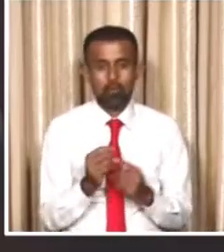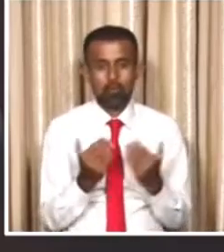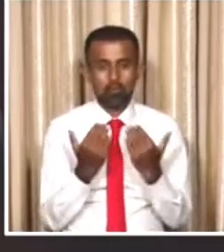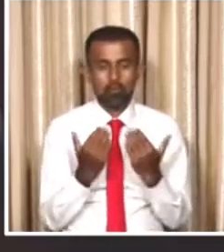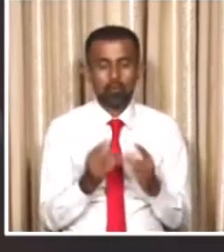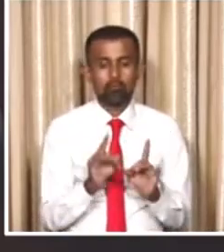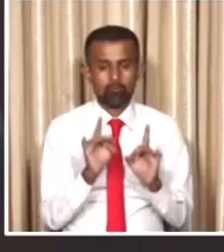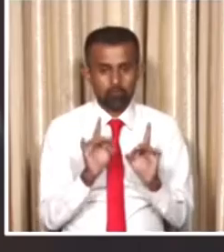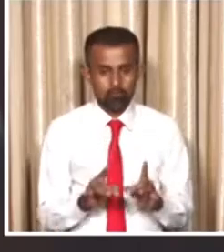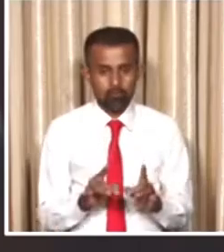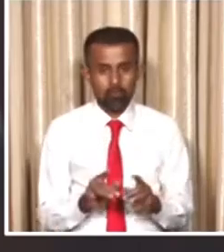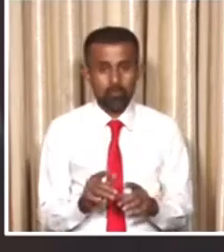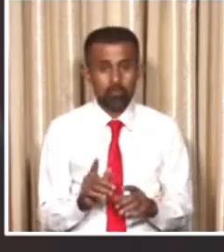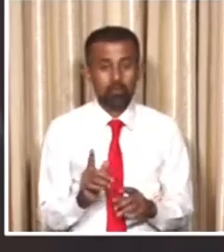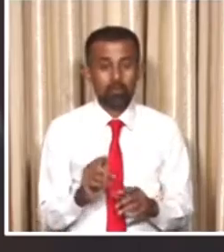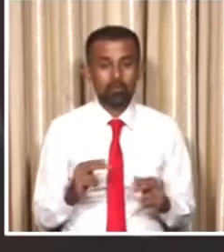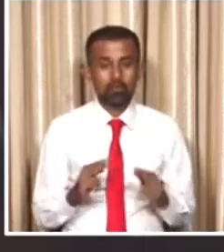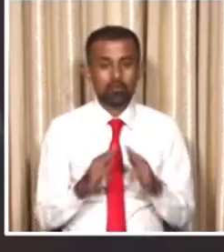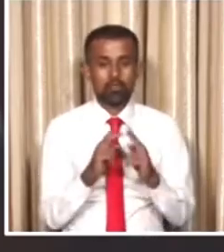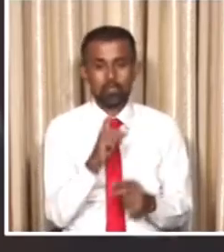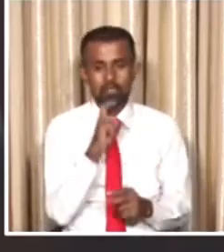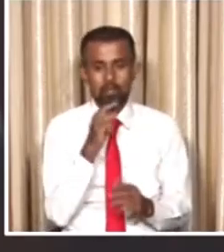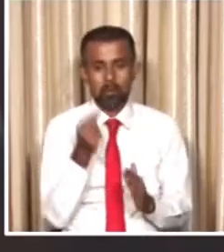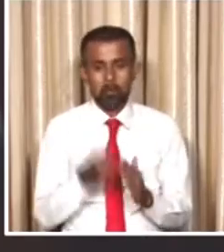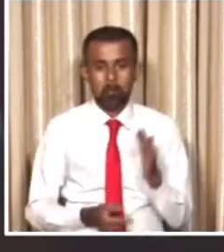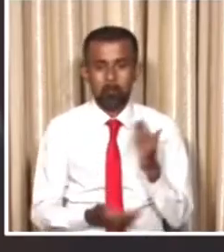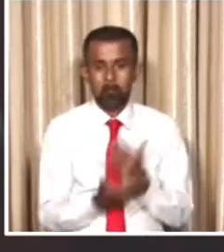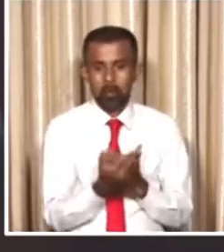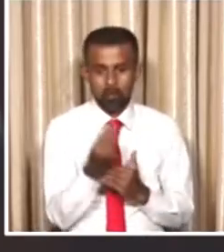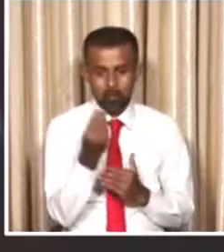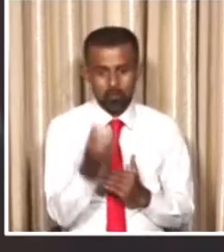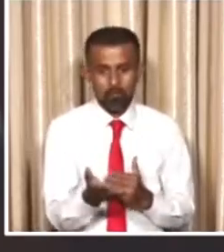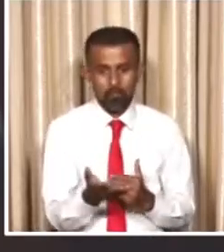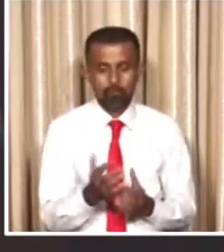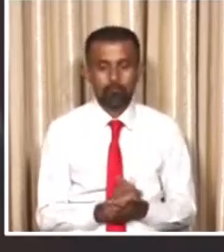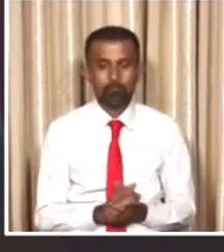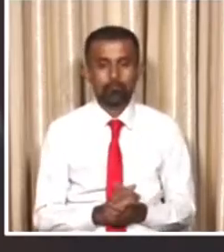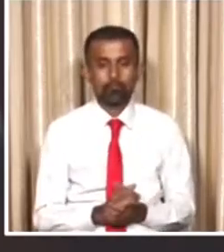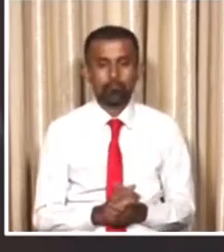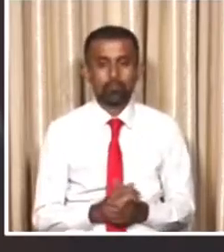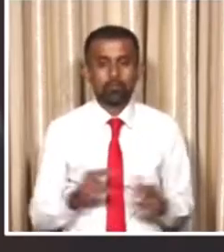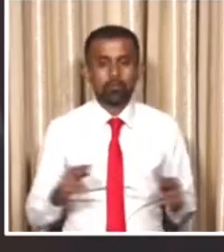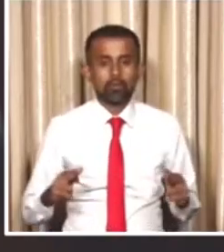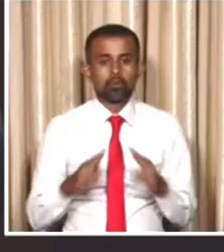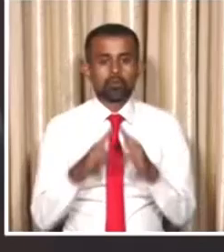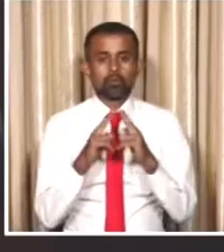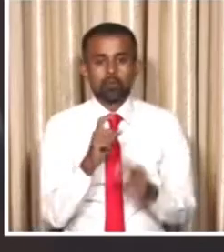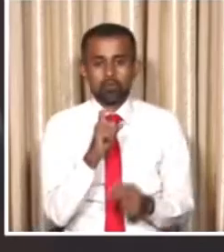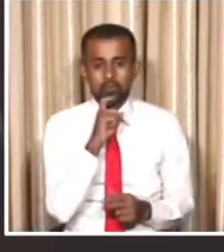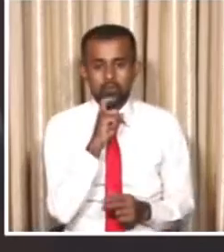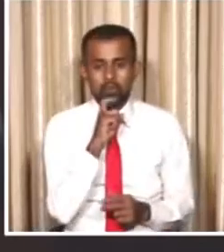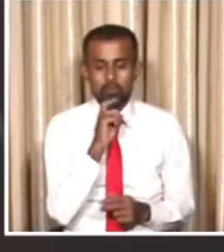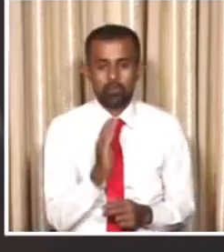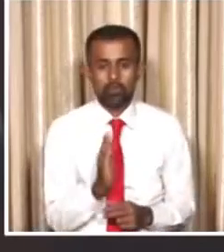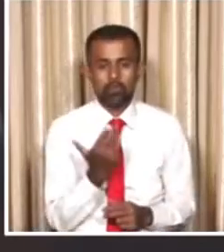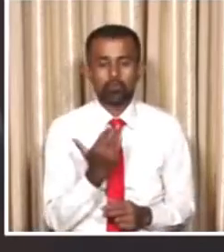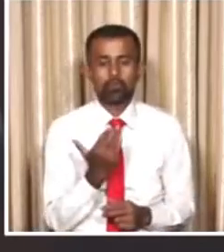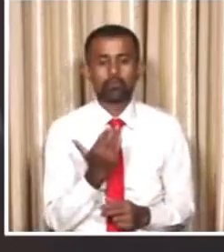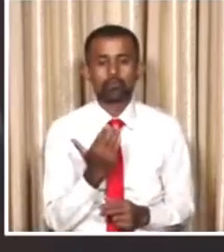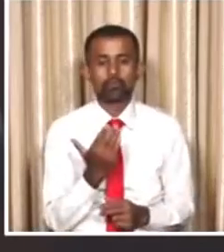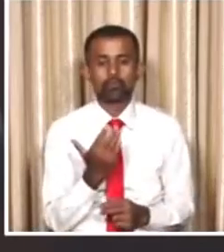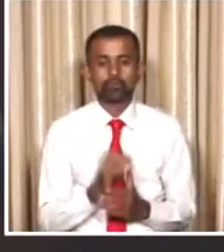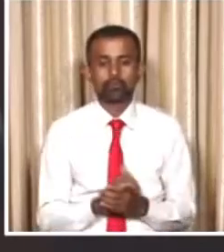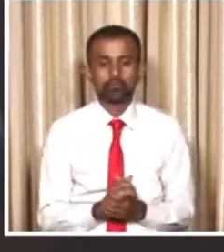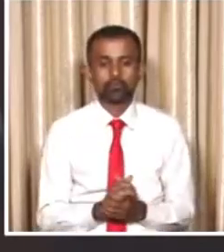මත ඒ වෙලාවේ ශ්‍රේෂ්ඨාධිකරණයට පෙස්සමක් ගොනු කළා. හැබැයි ඒ ශ්‍රේෂ්ඨාධිකරණය විසින් ගරු මූලාසනයේ